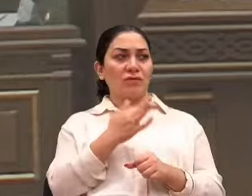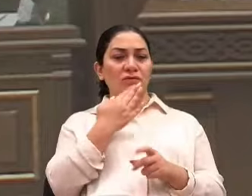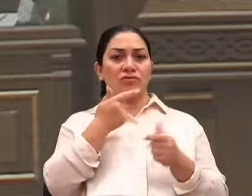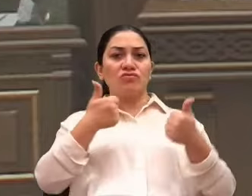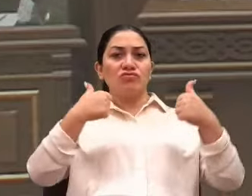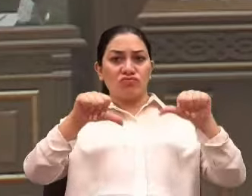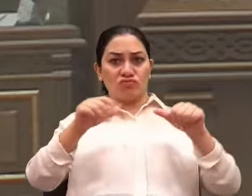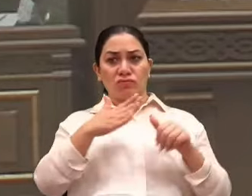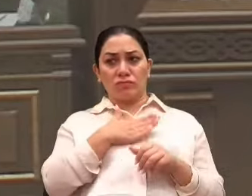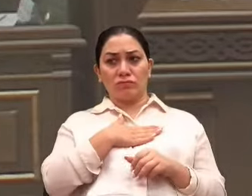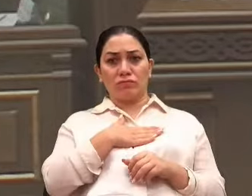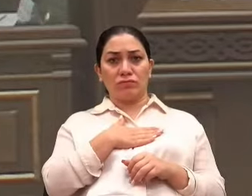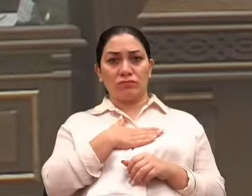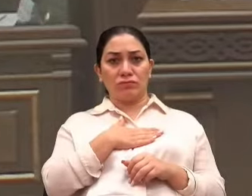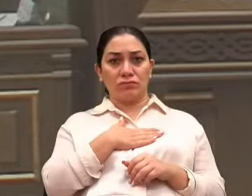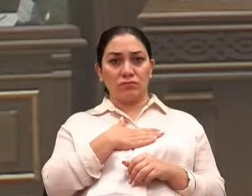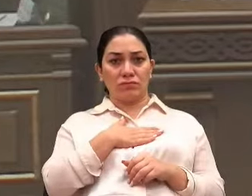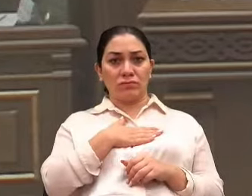ազգային ժողով, մենք մեր ազգային